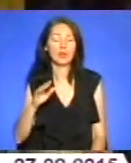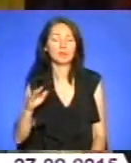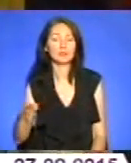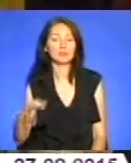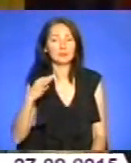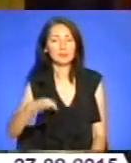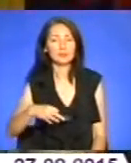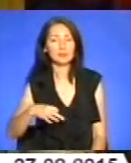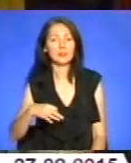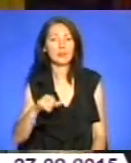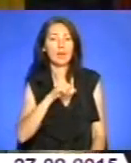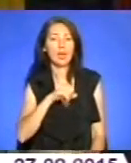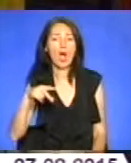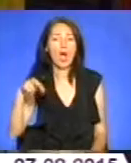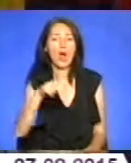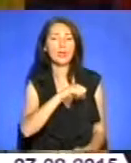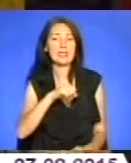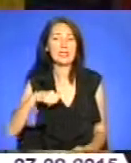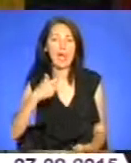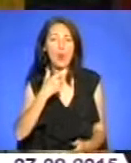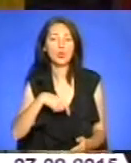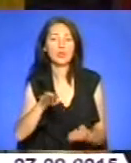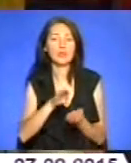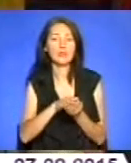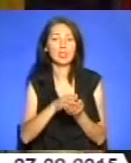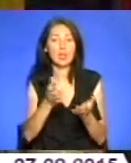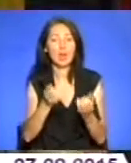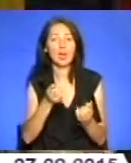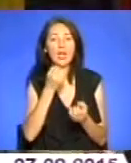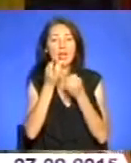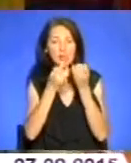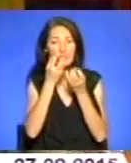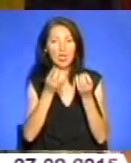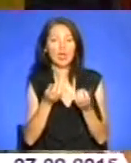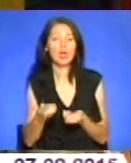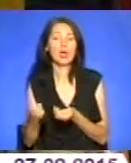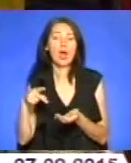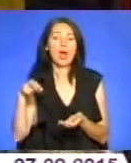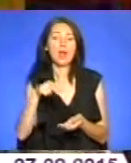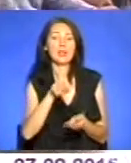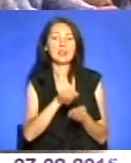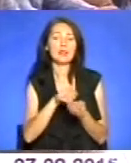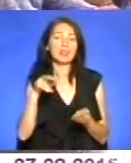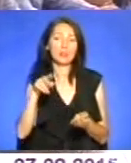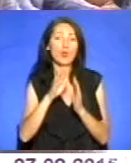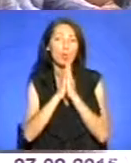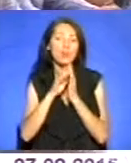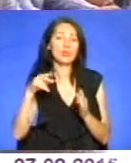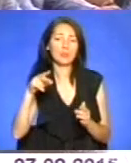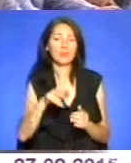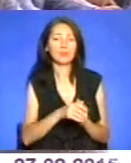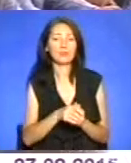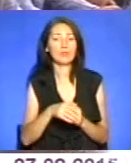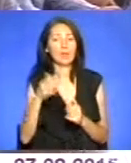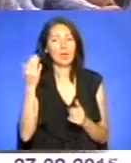Так. Ходить собі сам на цвинтар, бере квітки, ріже, йде на цвинтар. Прийшов, помолився і пішов. Попередньо